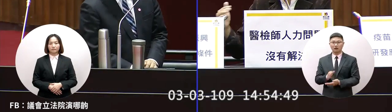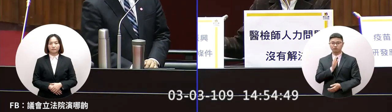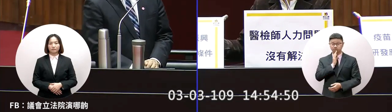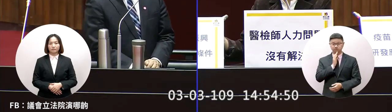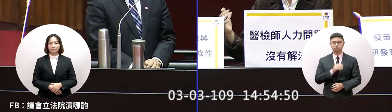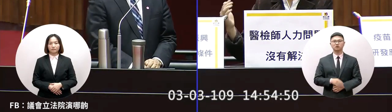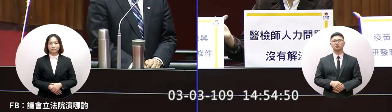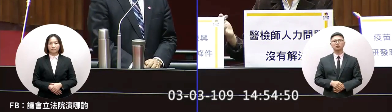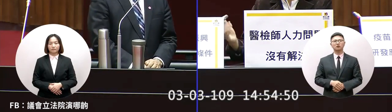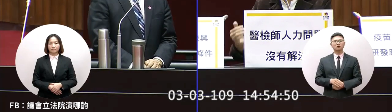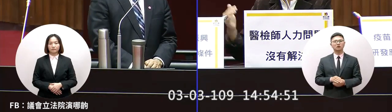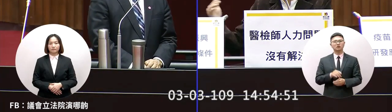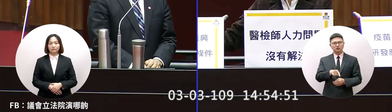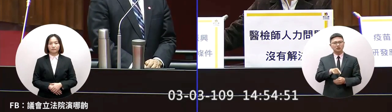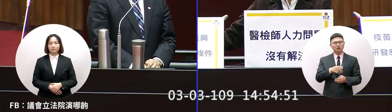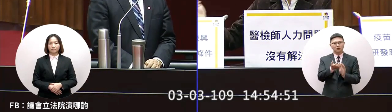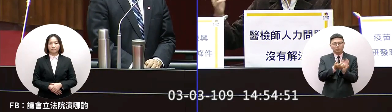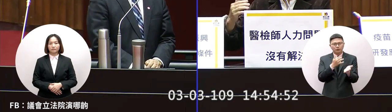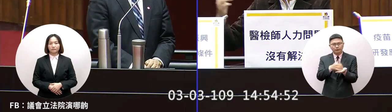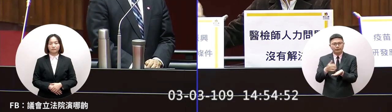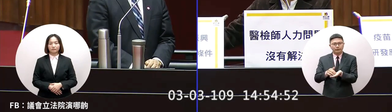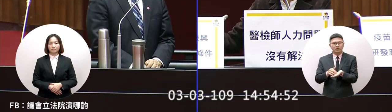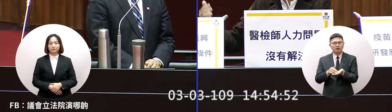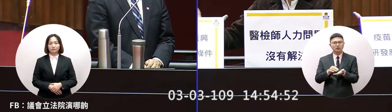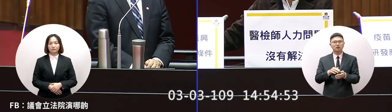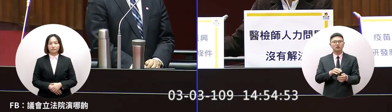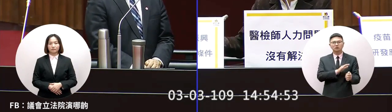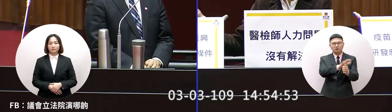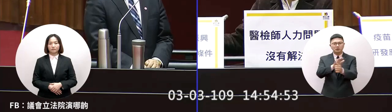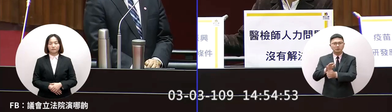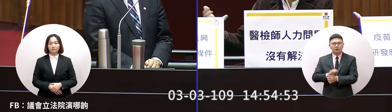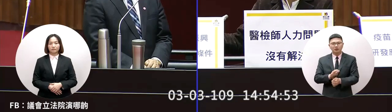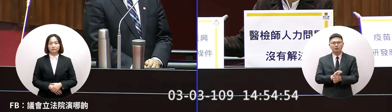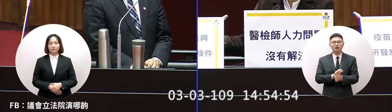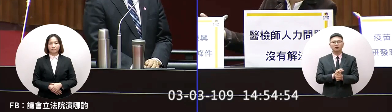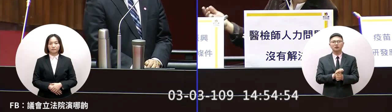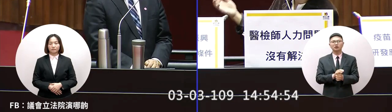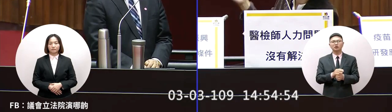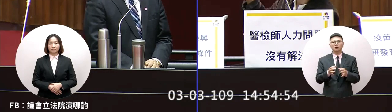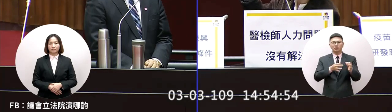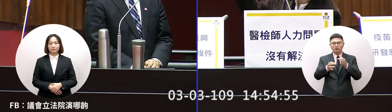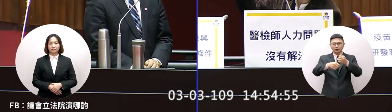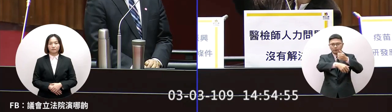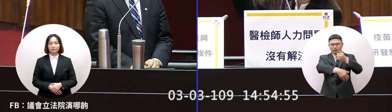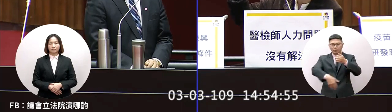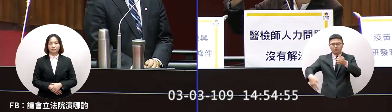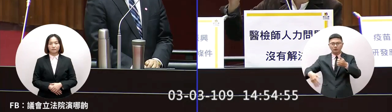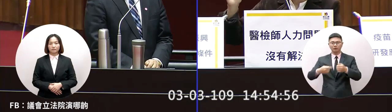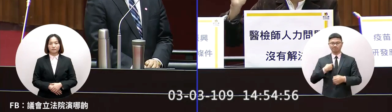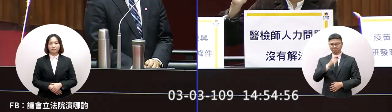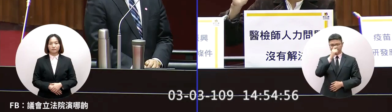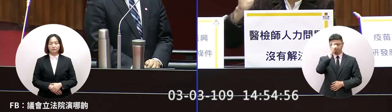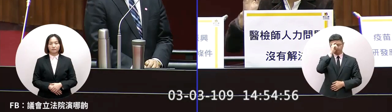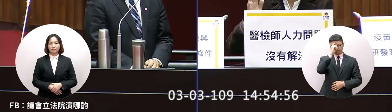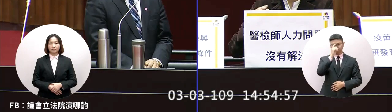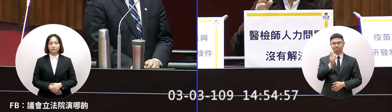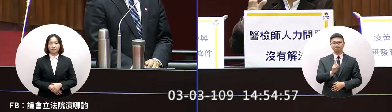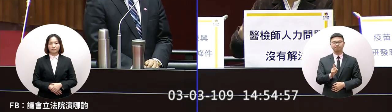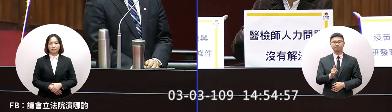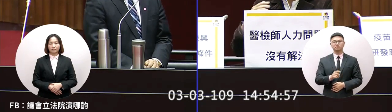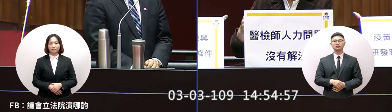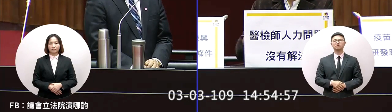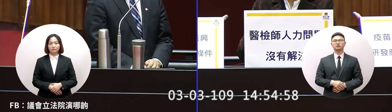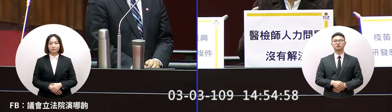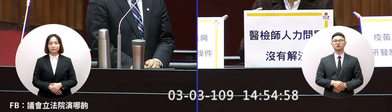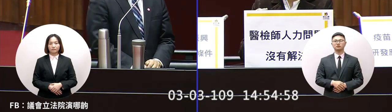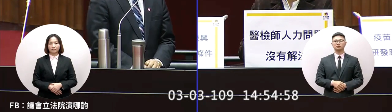就是这么多的预算要给纾困这些产业所以我们也希望说能够有一